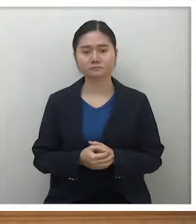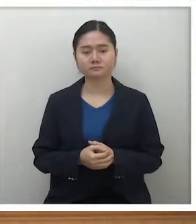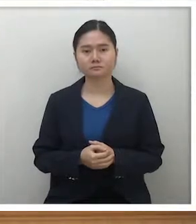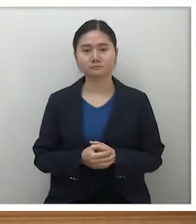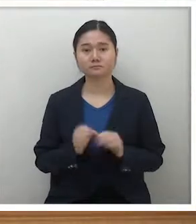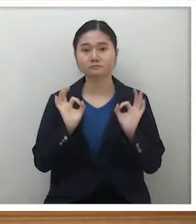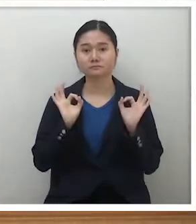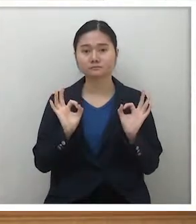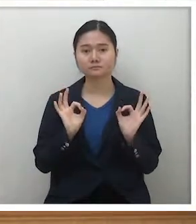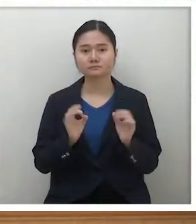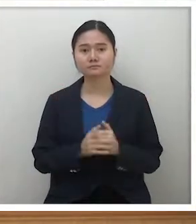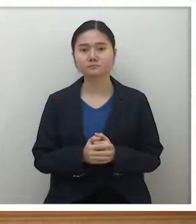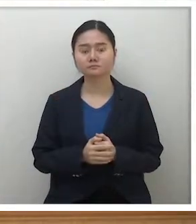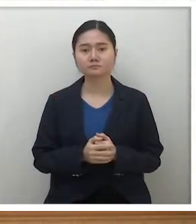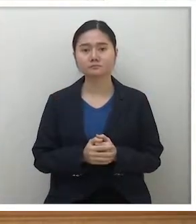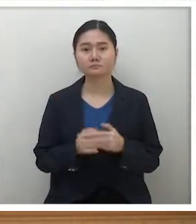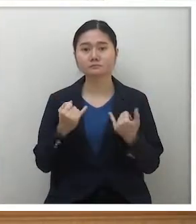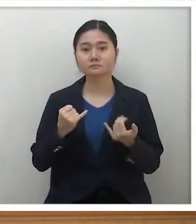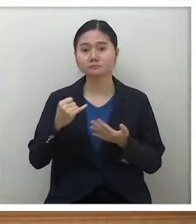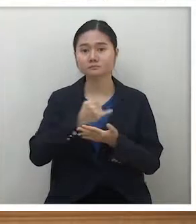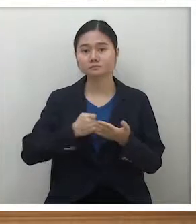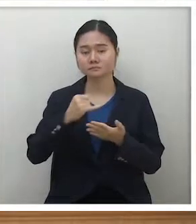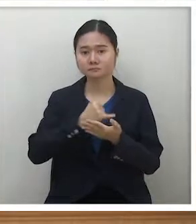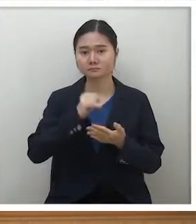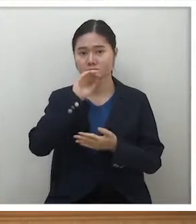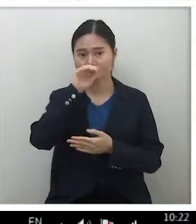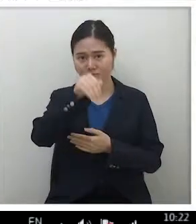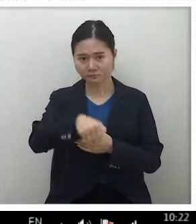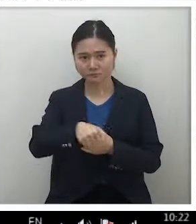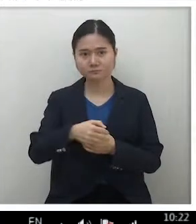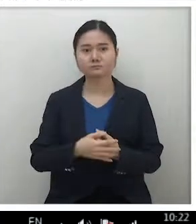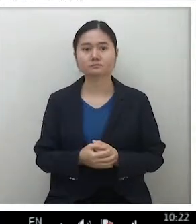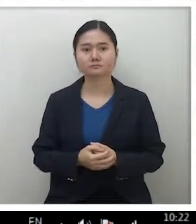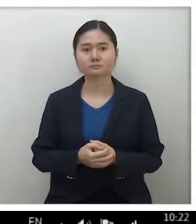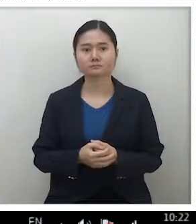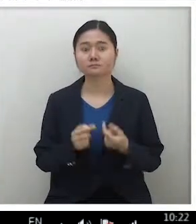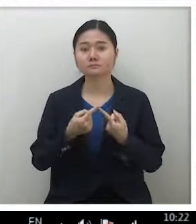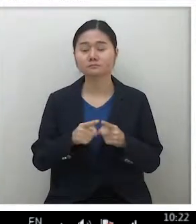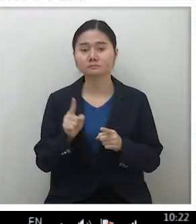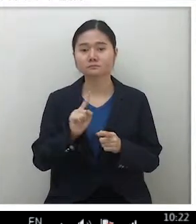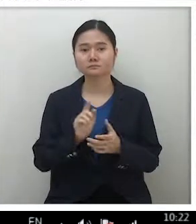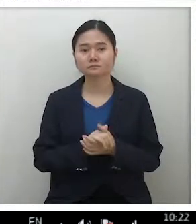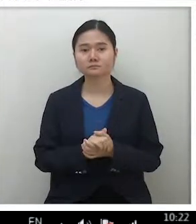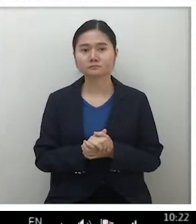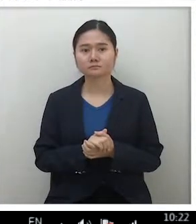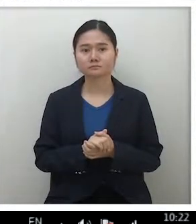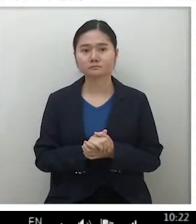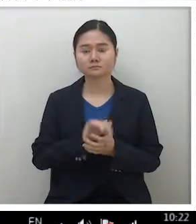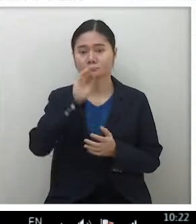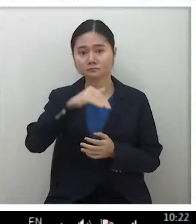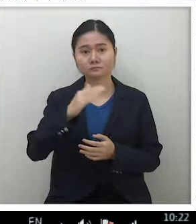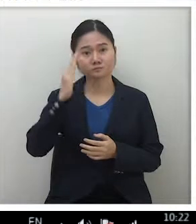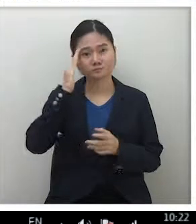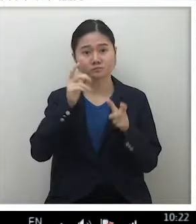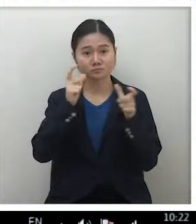โอเคครูวาดไว้เป็นช้างอย่างนี้แต่ว่าดูแล้วช้างหัวใหญ่ตัว